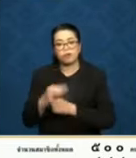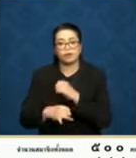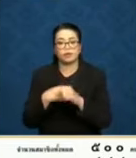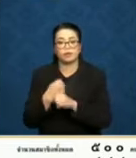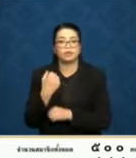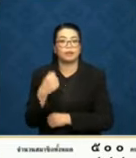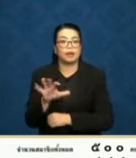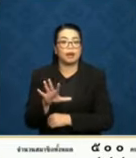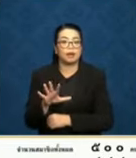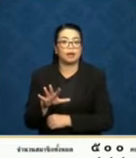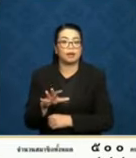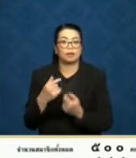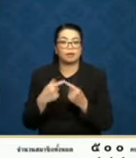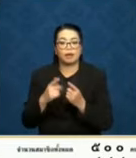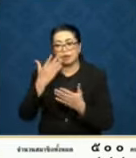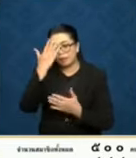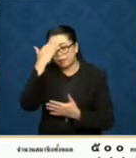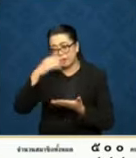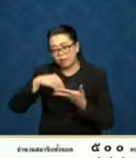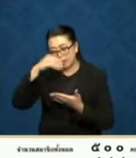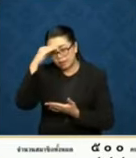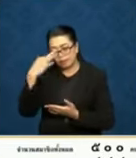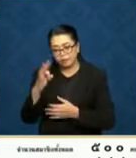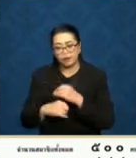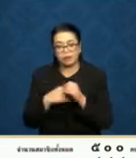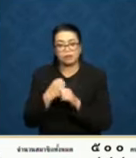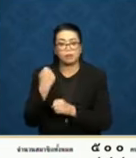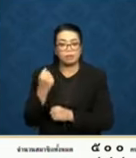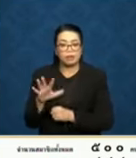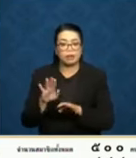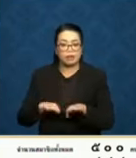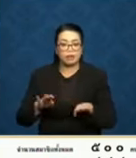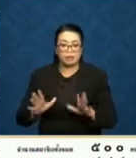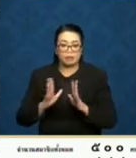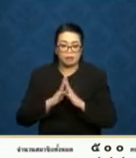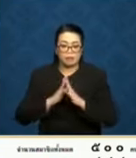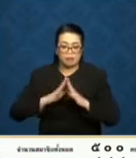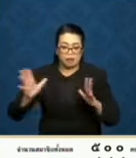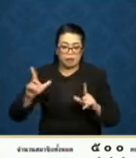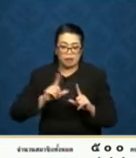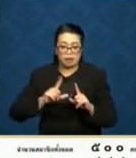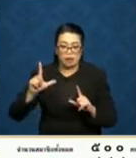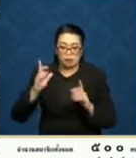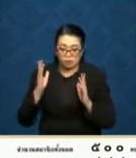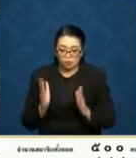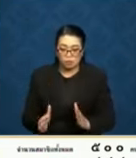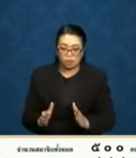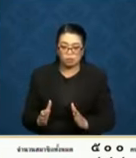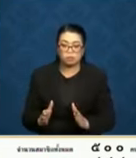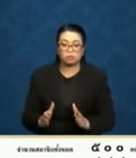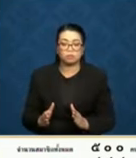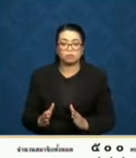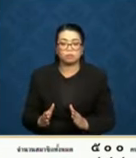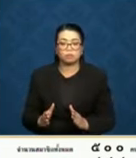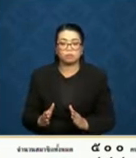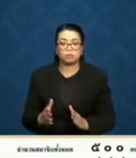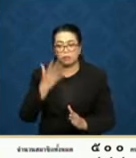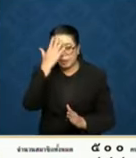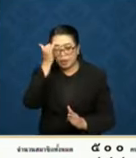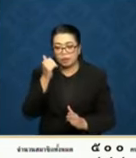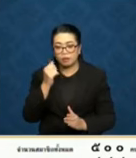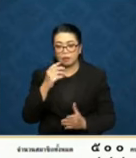ปี ทำไมเรีนฟ 15ี แต่ยัมีเด็กจำนวนมากมายเป็นล้านคนที่ตองหลุดออกจากการศึษาใแต่ละปีละครับ